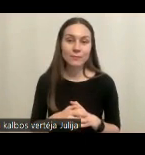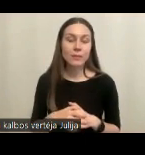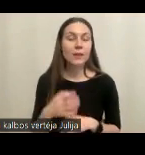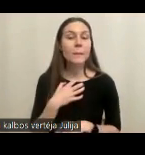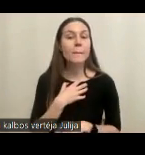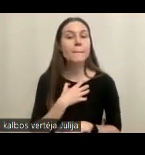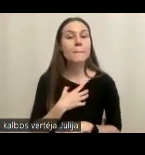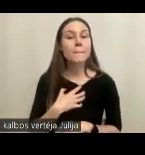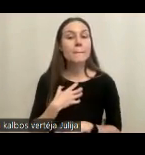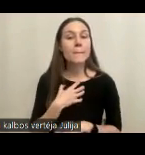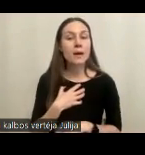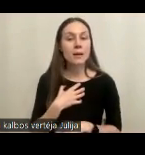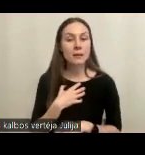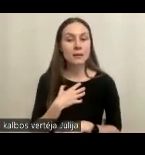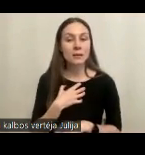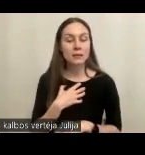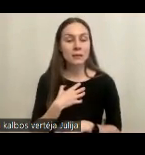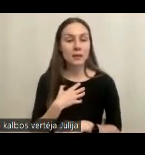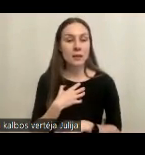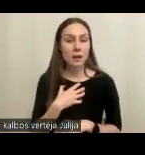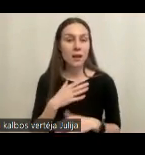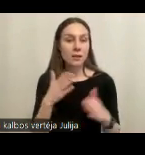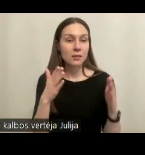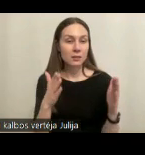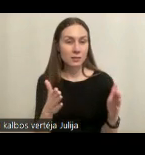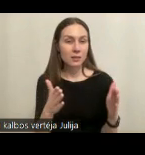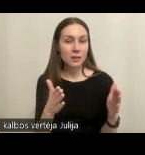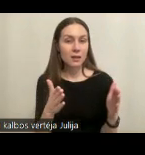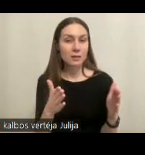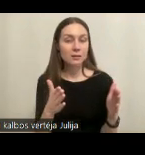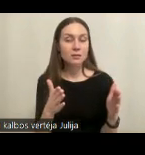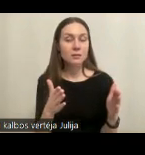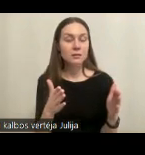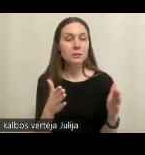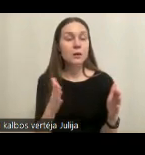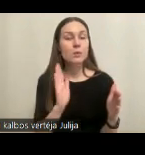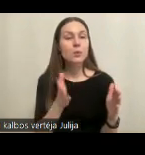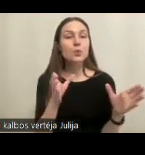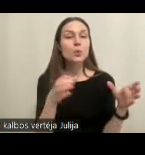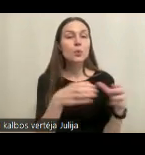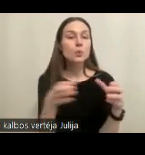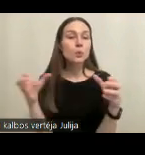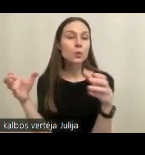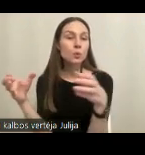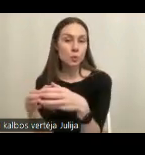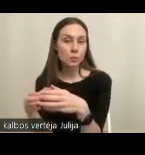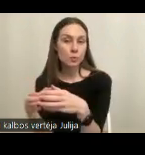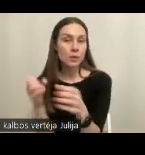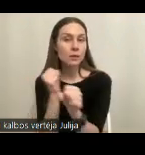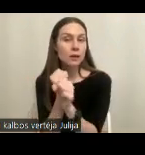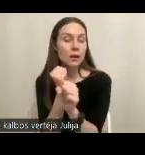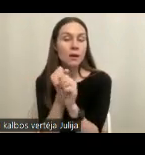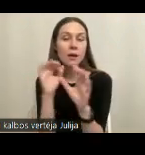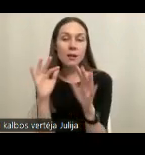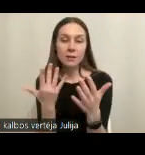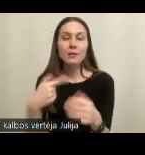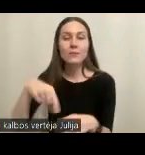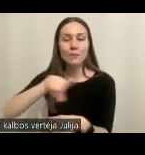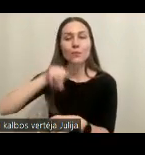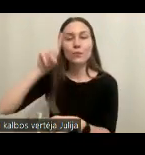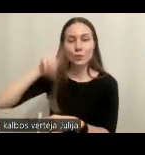Pagrindinė dalis, ką mes darysime grupėse, ir mes žinome visas tas